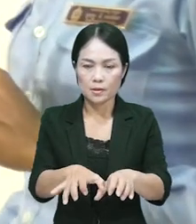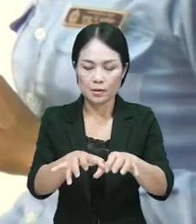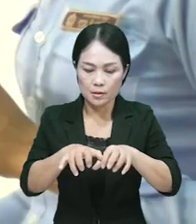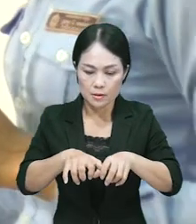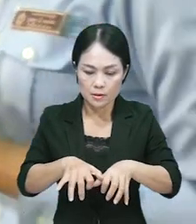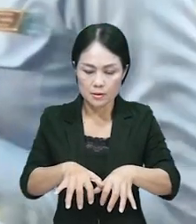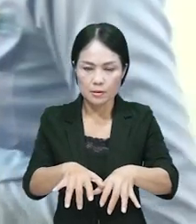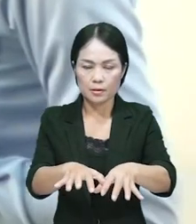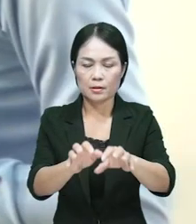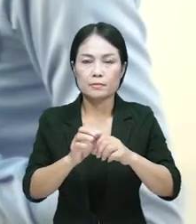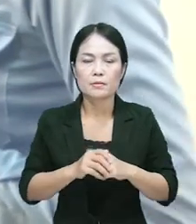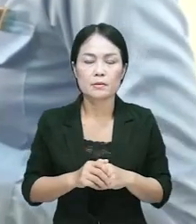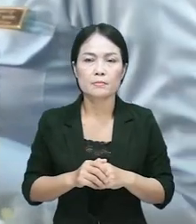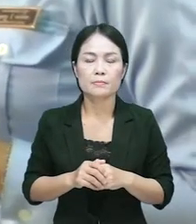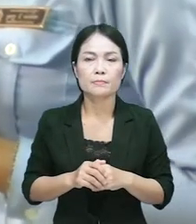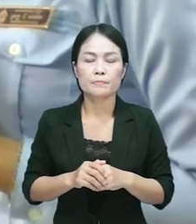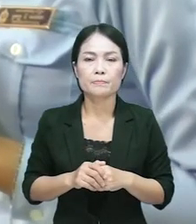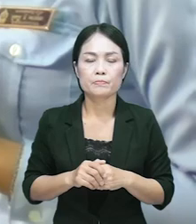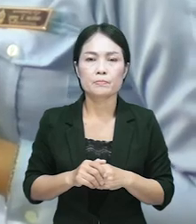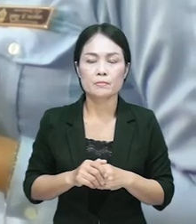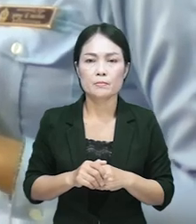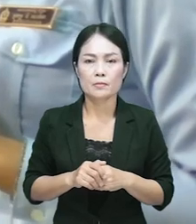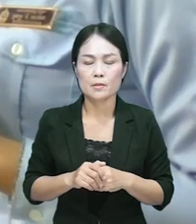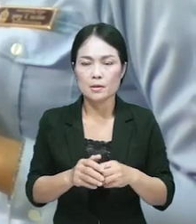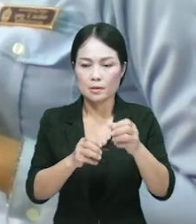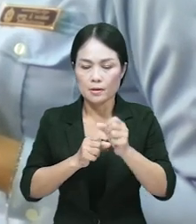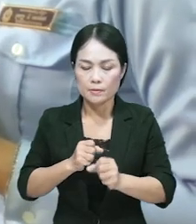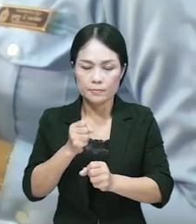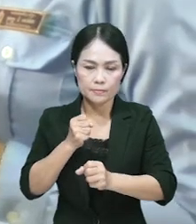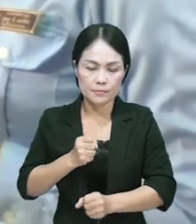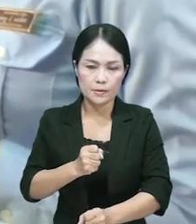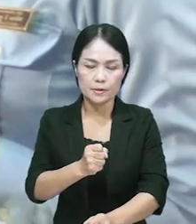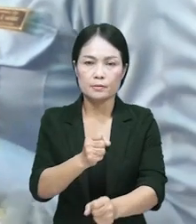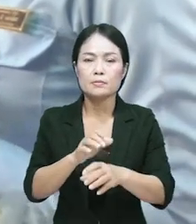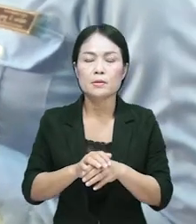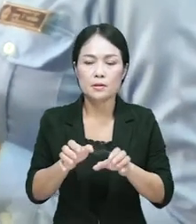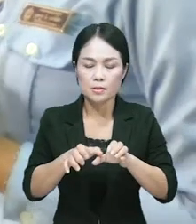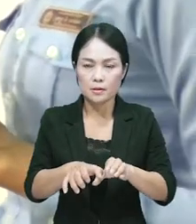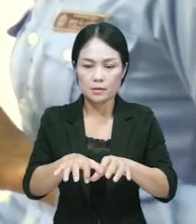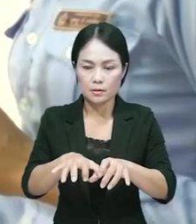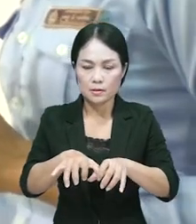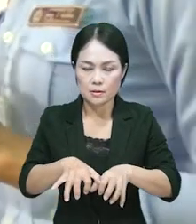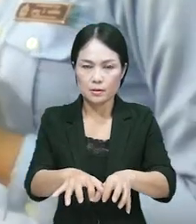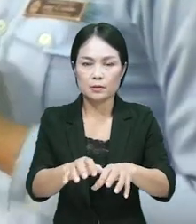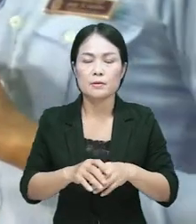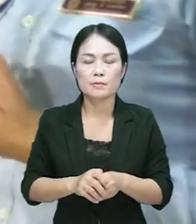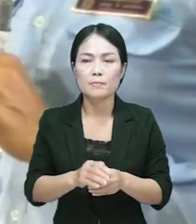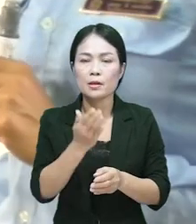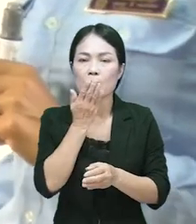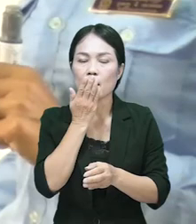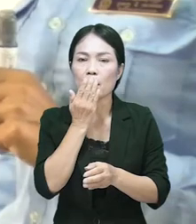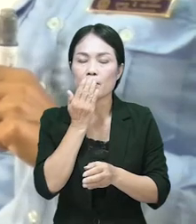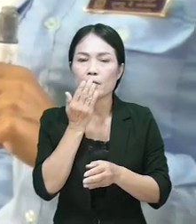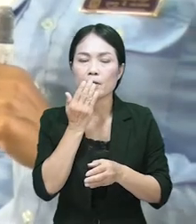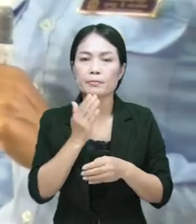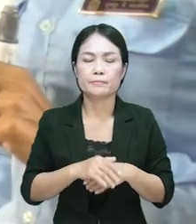កូនណាធ្វើឲ្យរបើកដីឡើងដីការប្រើនាងកលអីហ៎កូនផាលនាងកលយើងហ្នឹងចាលិតស្គាល់លិតដែរ